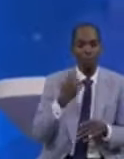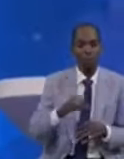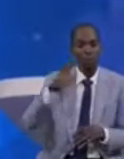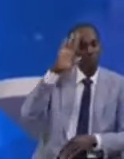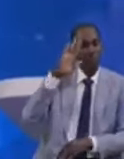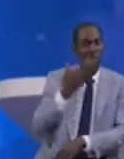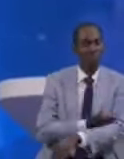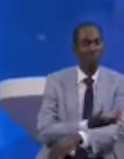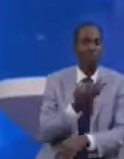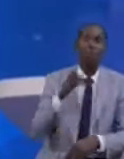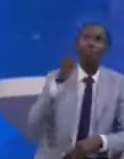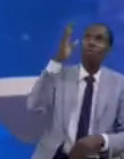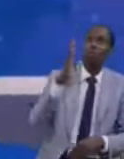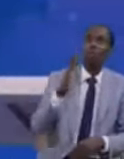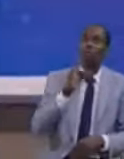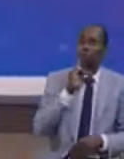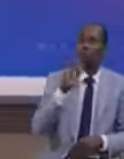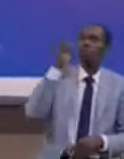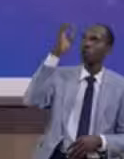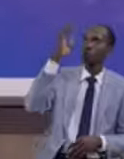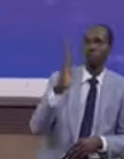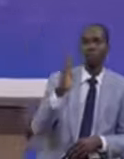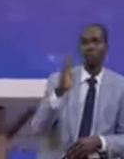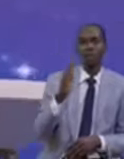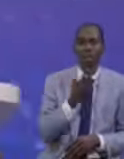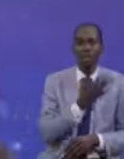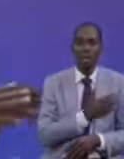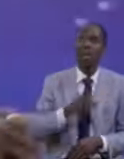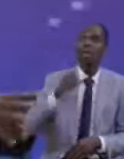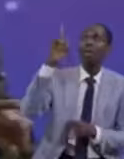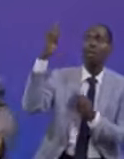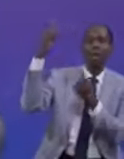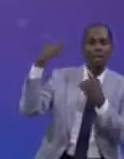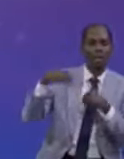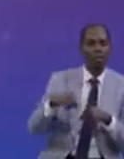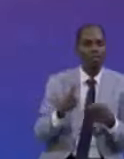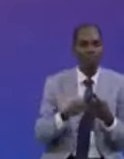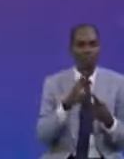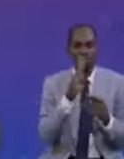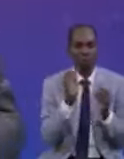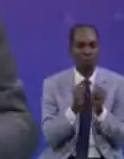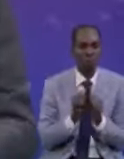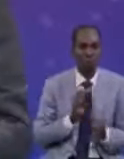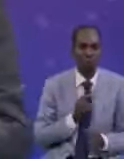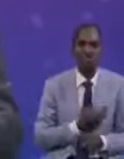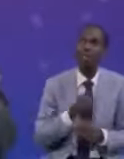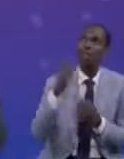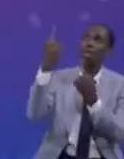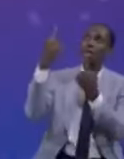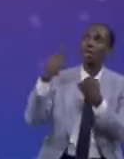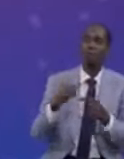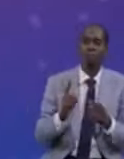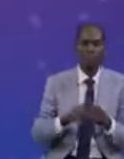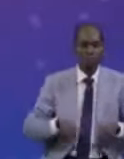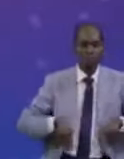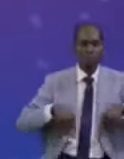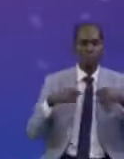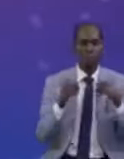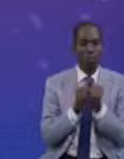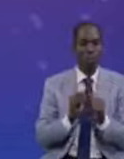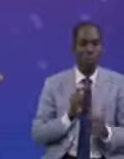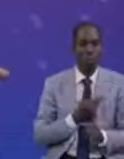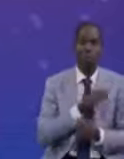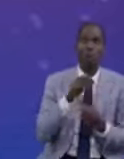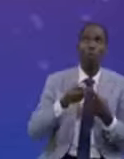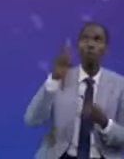Dieu et il vient être pour être avec nous il vient demeurer avec nous et quand il est avec nous il est